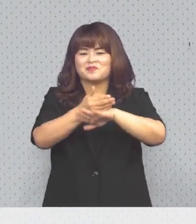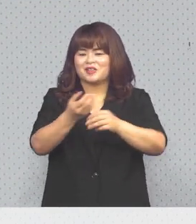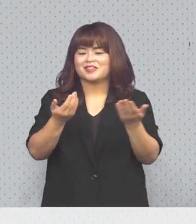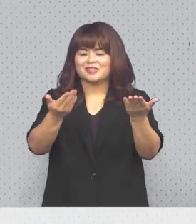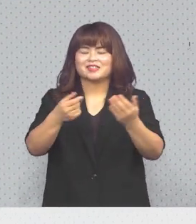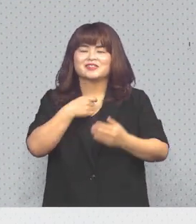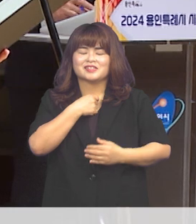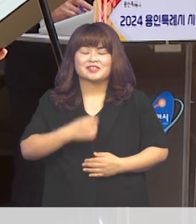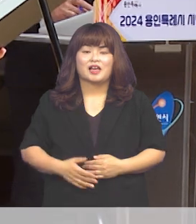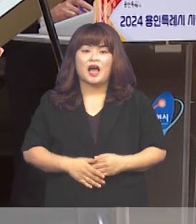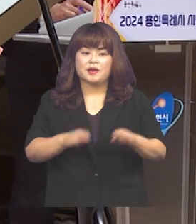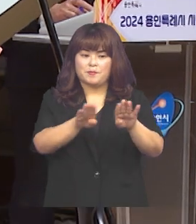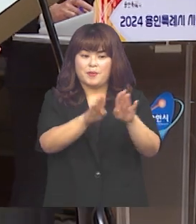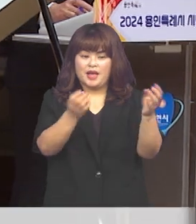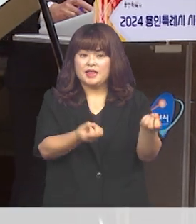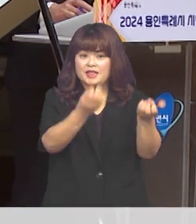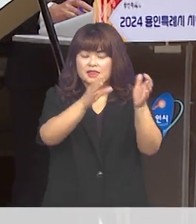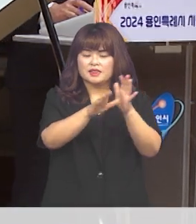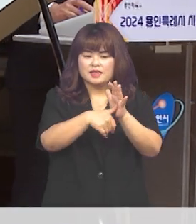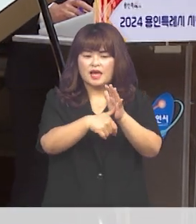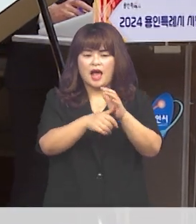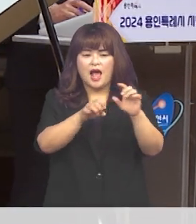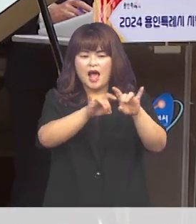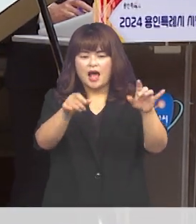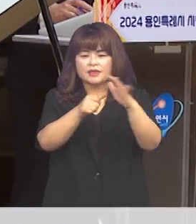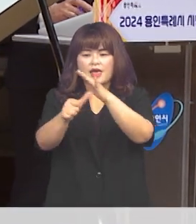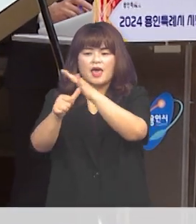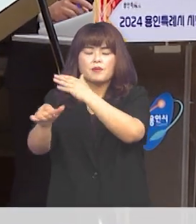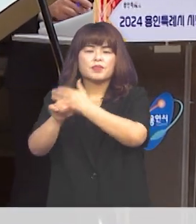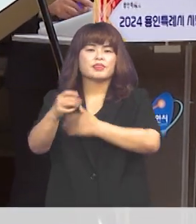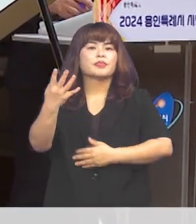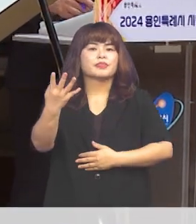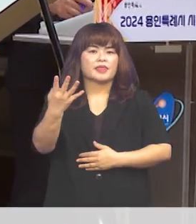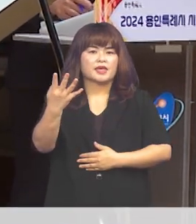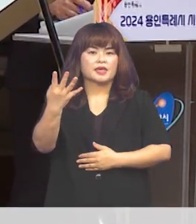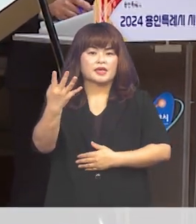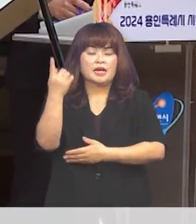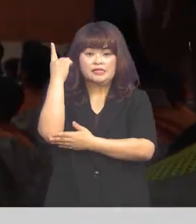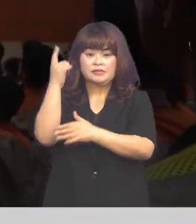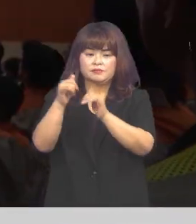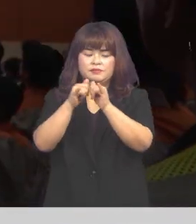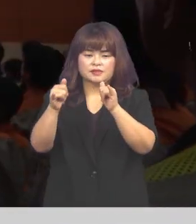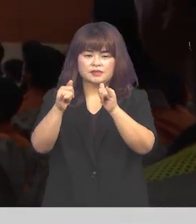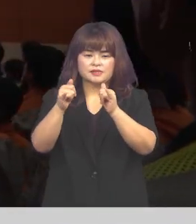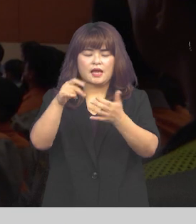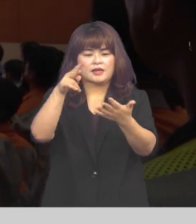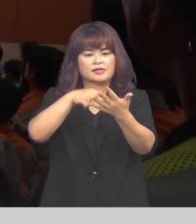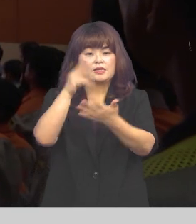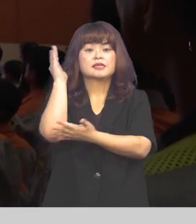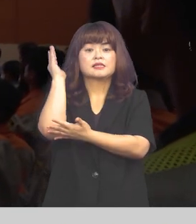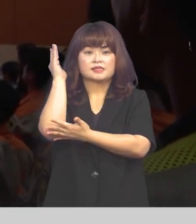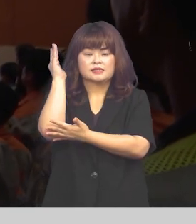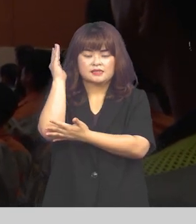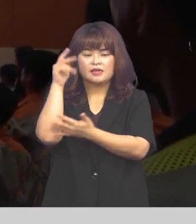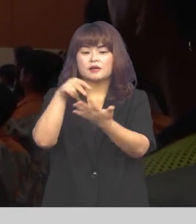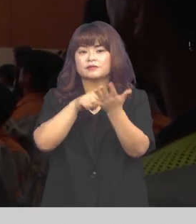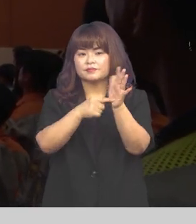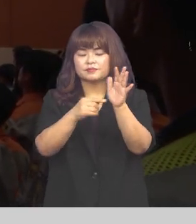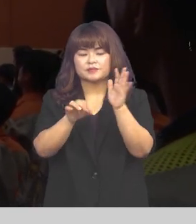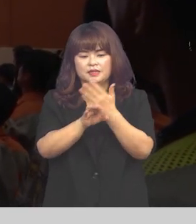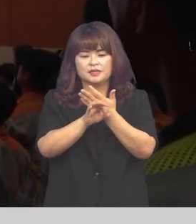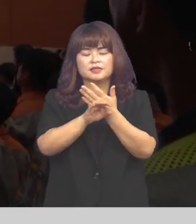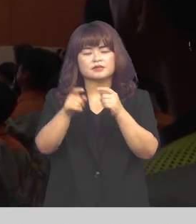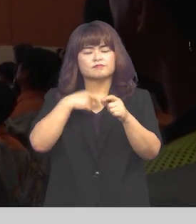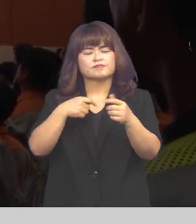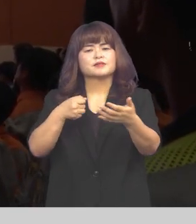말씀을 드립니다. 발대식에서는 각 단체를 대표하는 4명의 시민안전지킴이가 결의문을 낭독하며